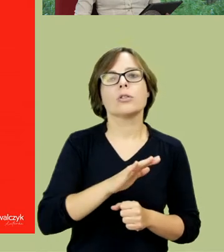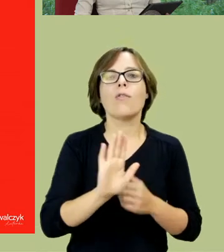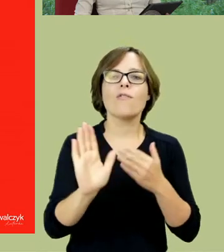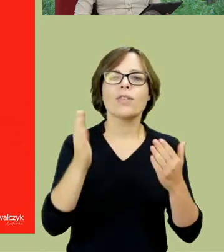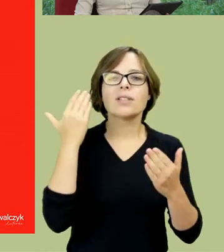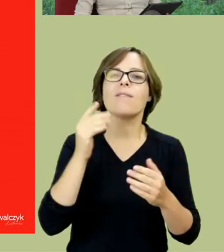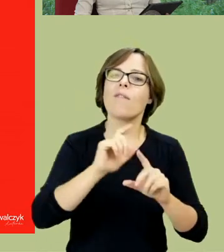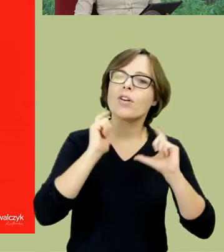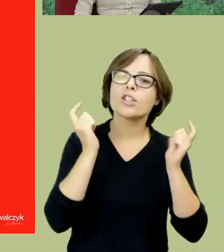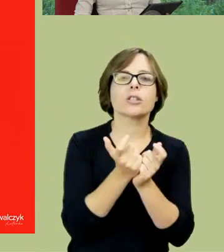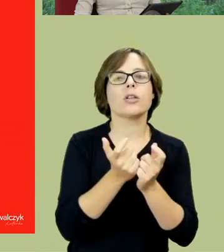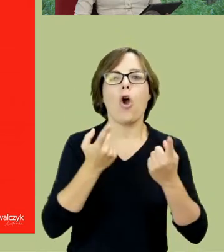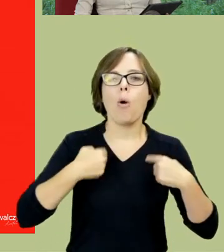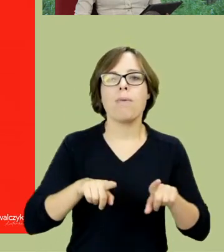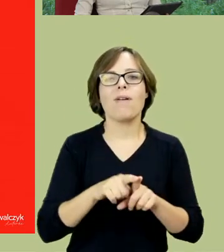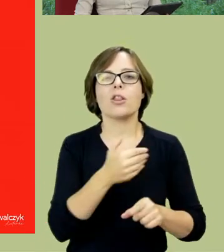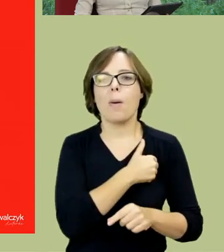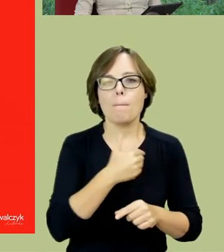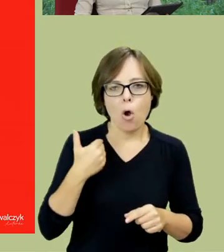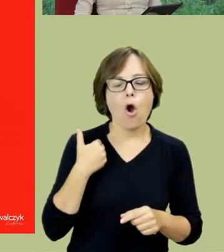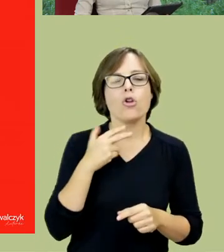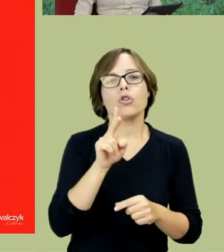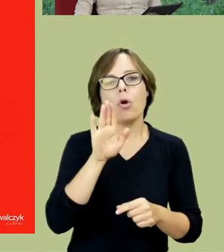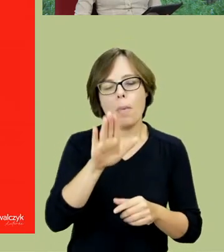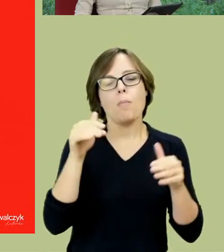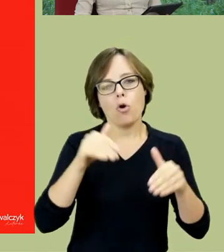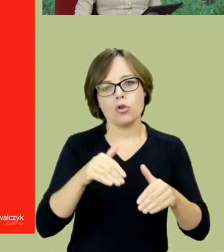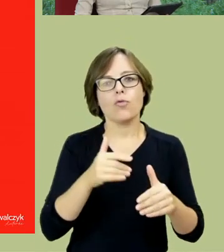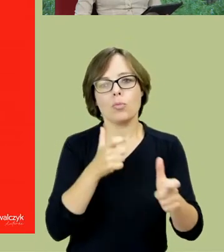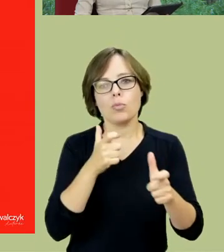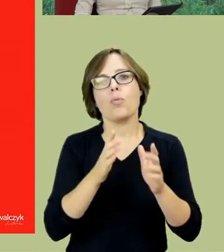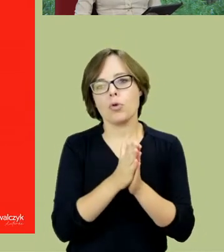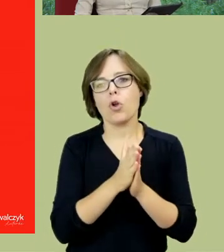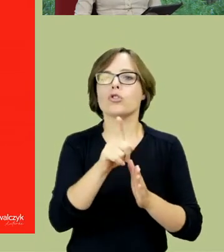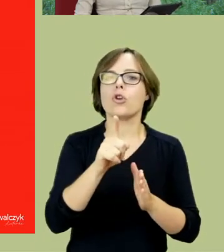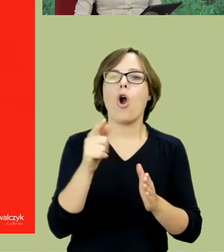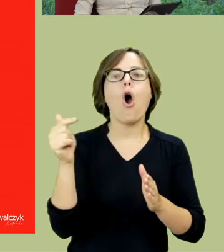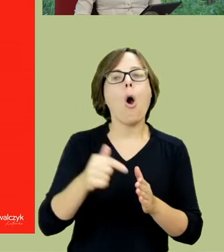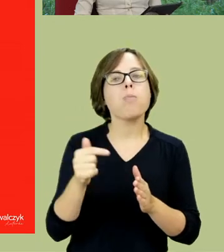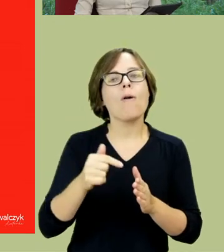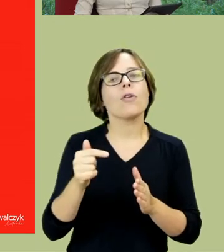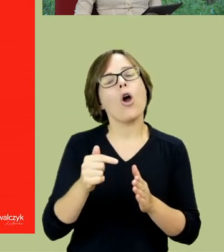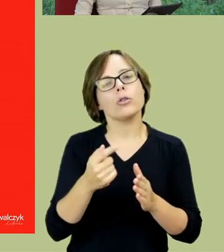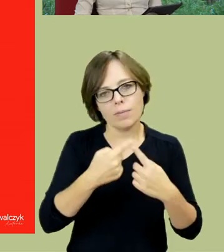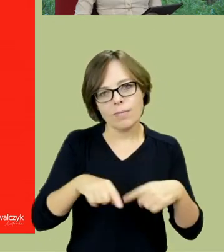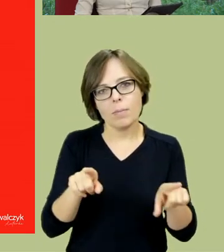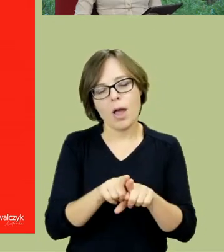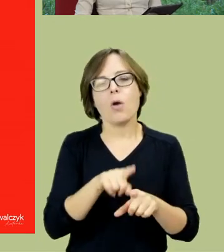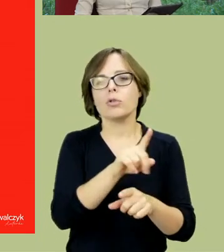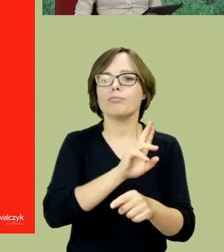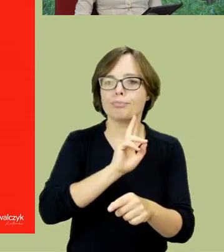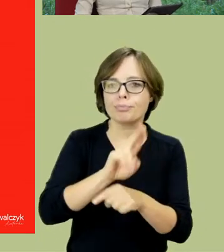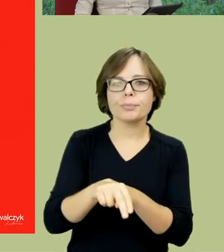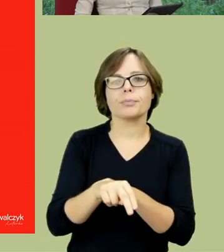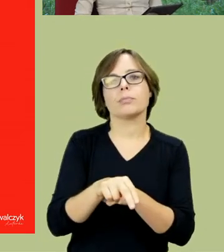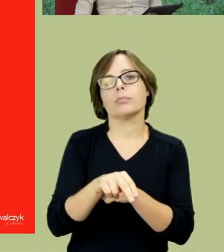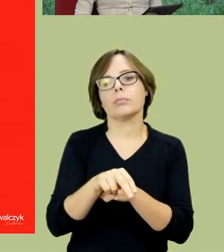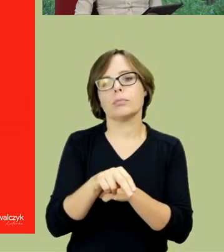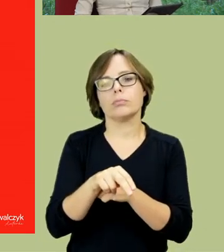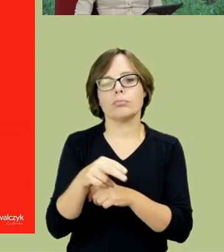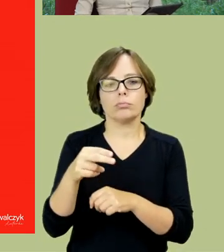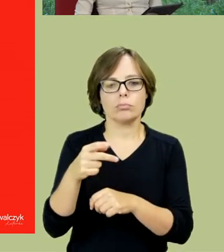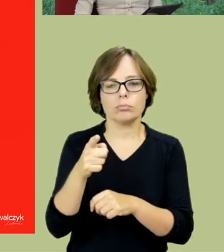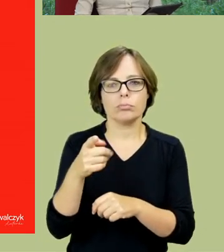obywateli Rzeczpospolitej zdolnych do noszenia broni, by spełnili swój obowiązek względem ojczyzny i wstąpili pod sztandary